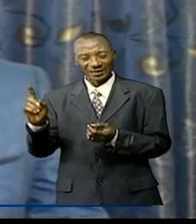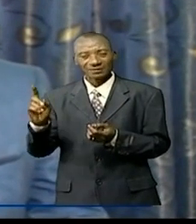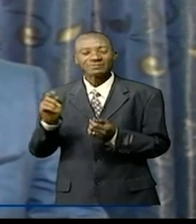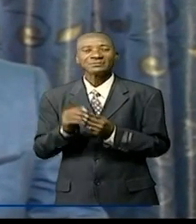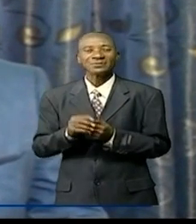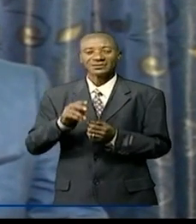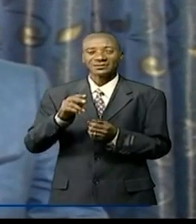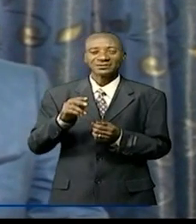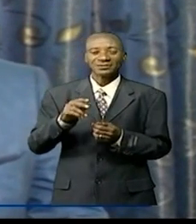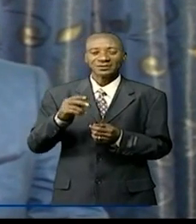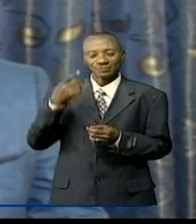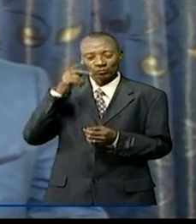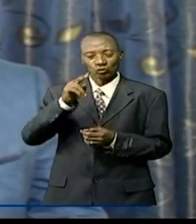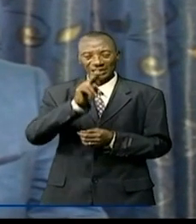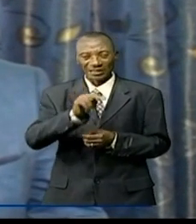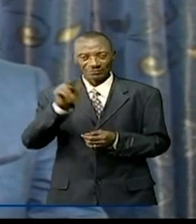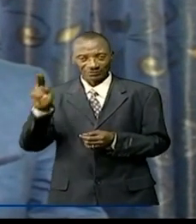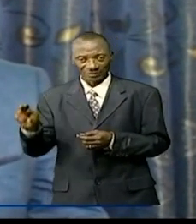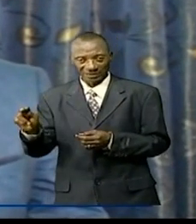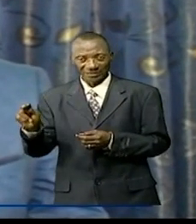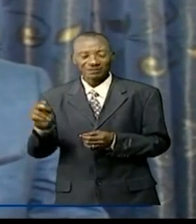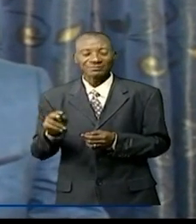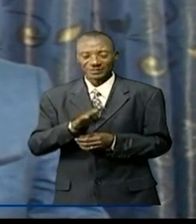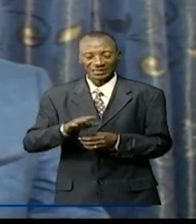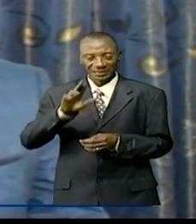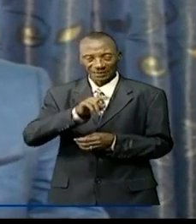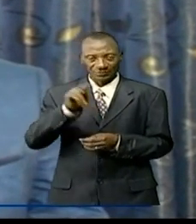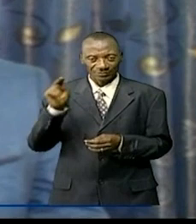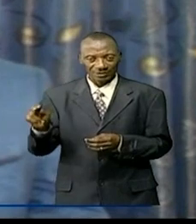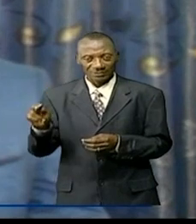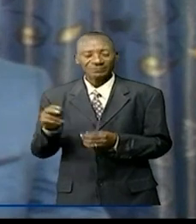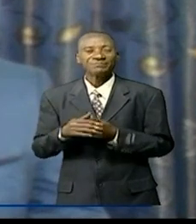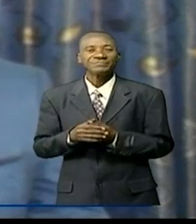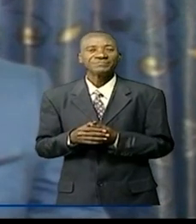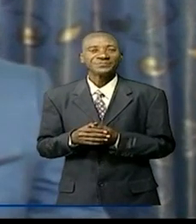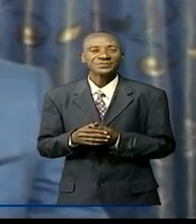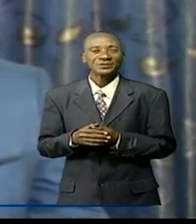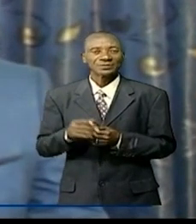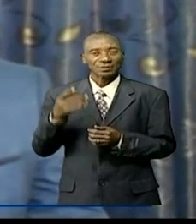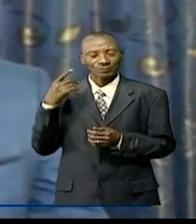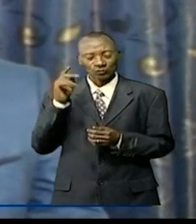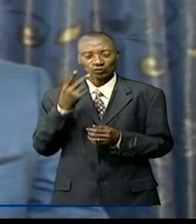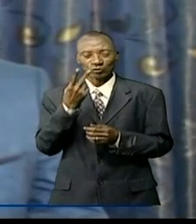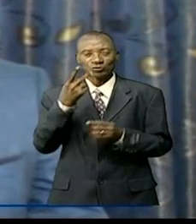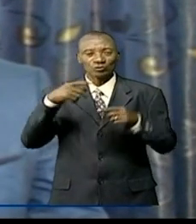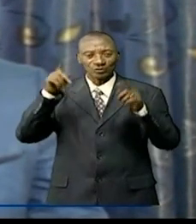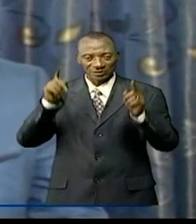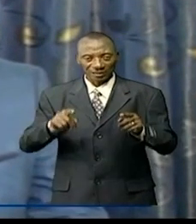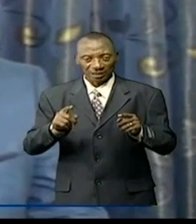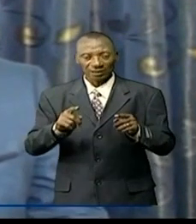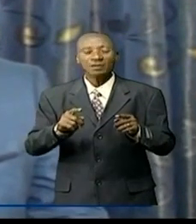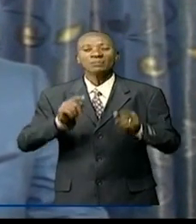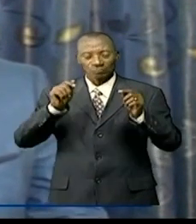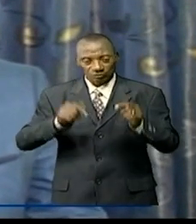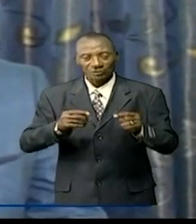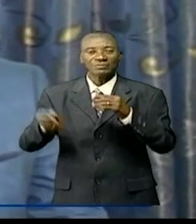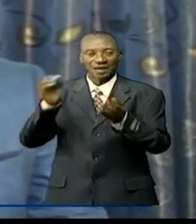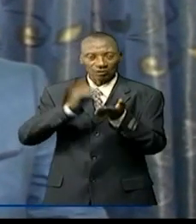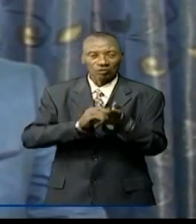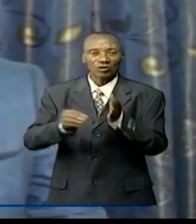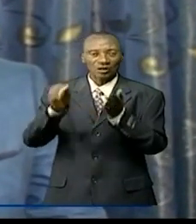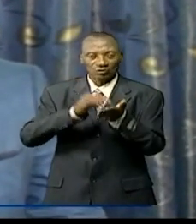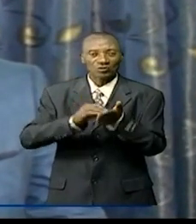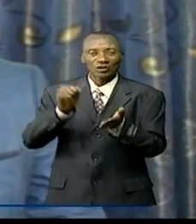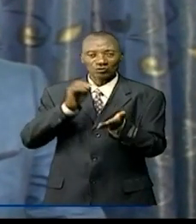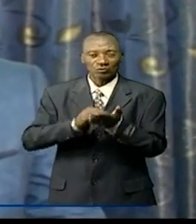Namibia, AUCN, en sigle, pour un délai de 2 ans renouvelable par tacite reconduction.